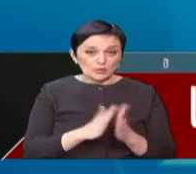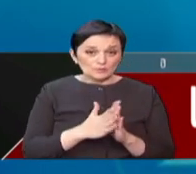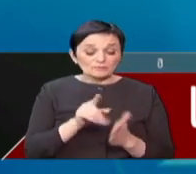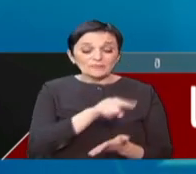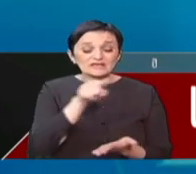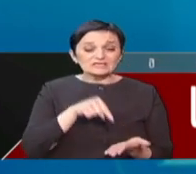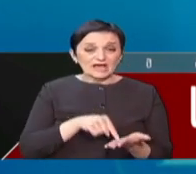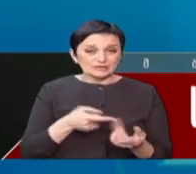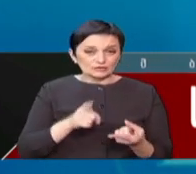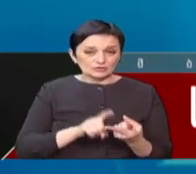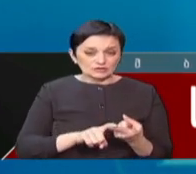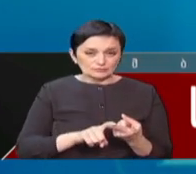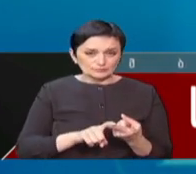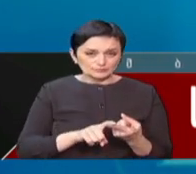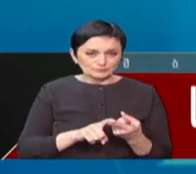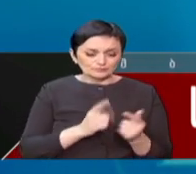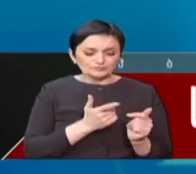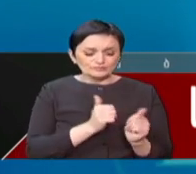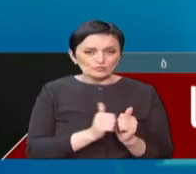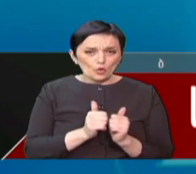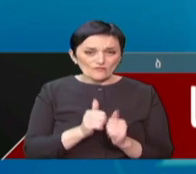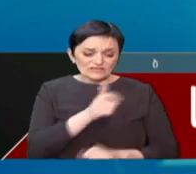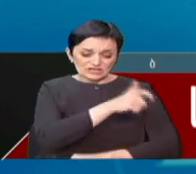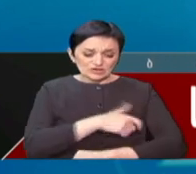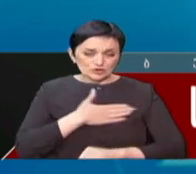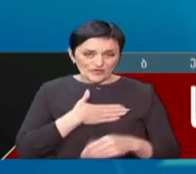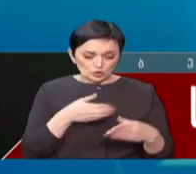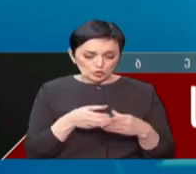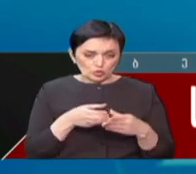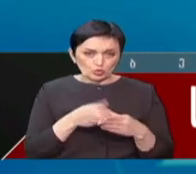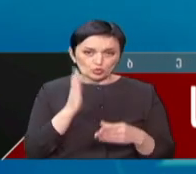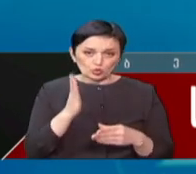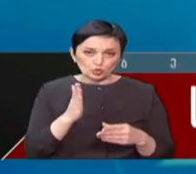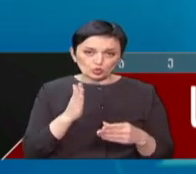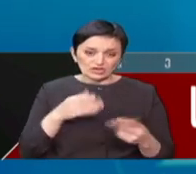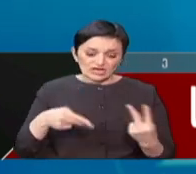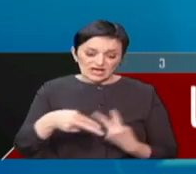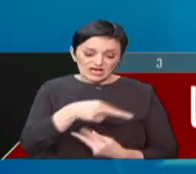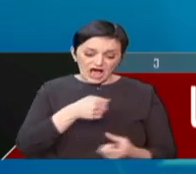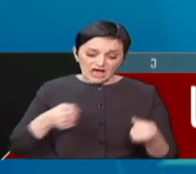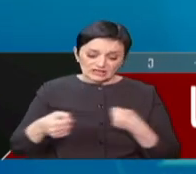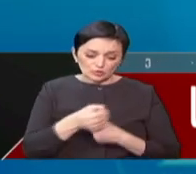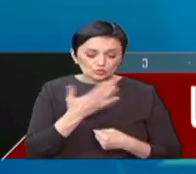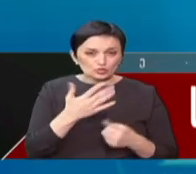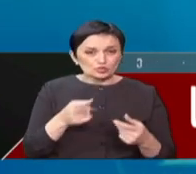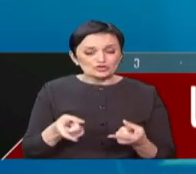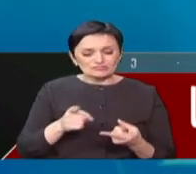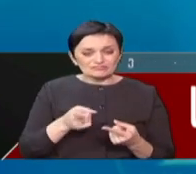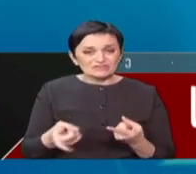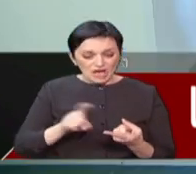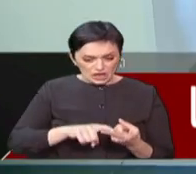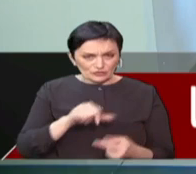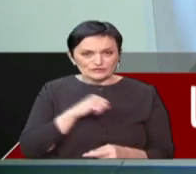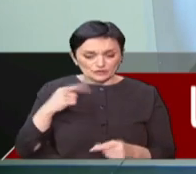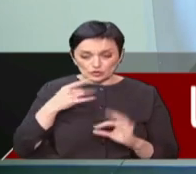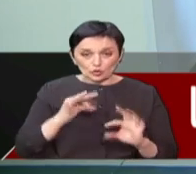საკითხთან დაკავშირებით ყოველი წევრი ჩვენი გუნდის იქნება ეს გადანაცვლება თუ ასე შემდეგ, ამასთან დაკავშირებით თავადაც